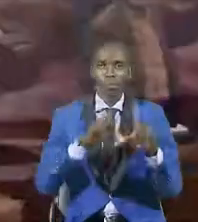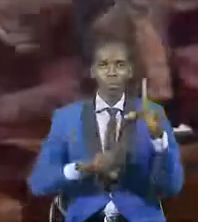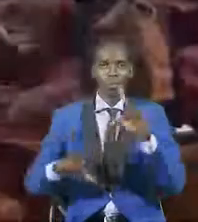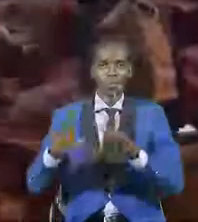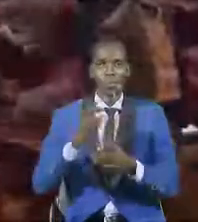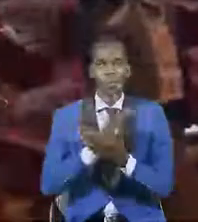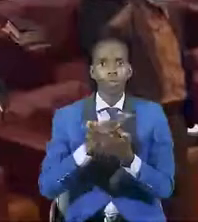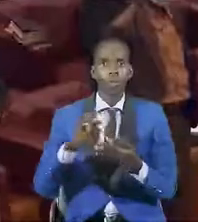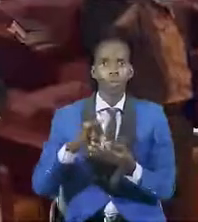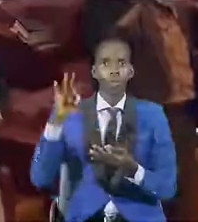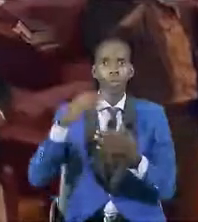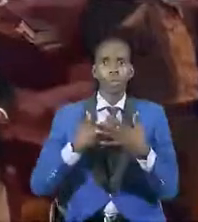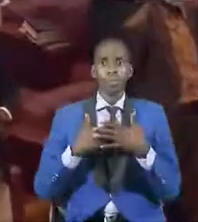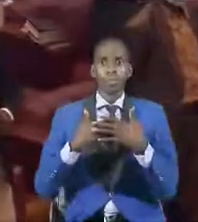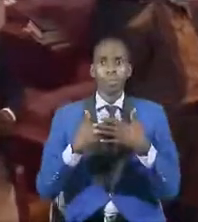moi.